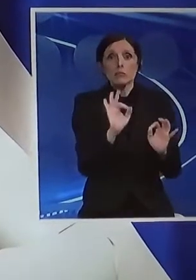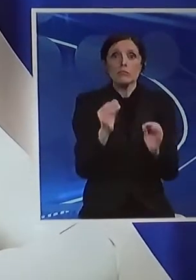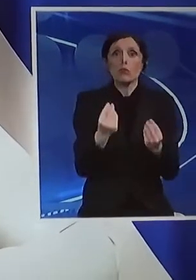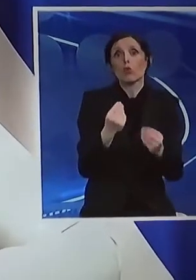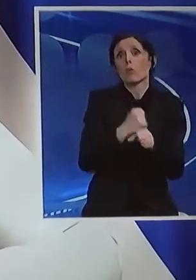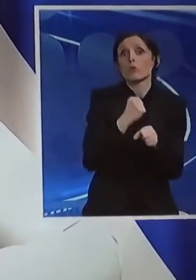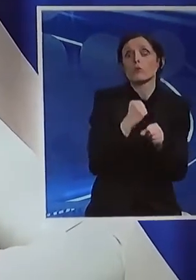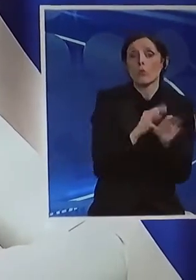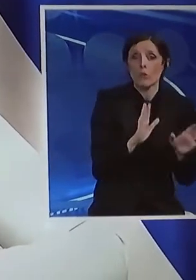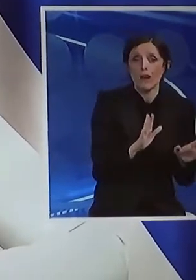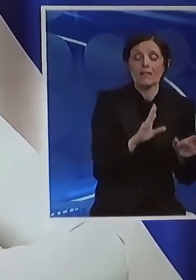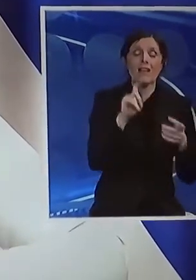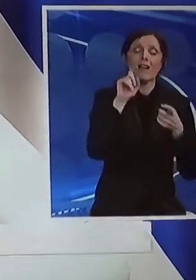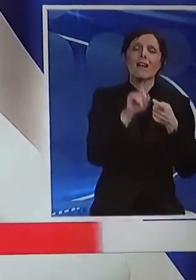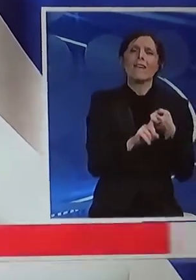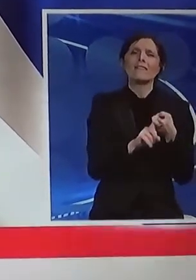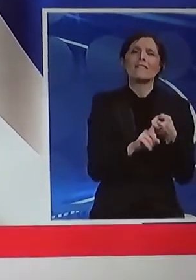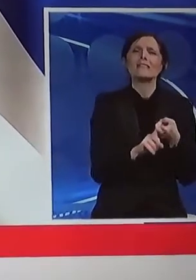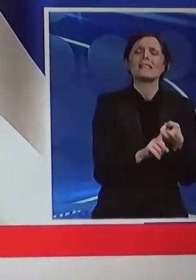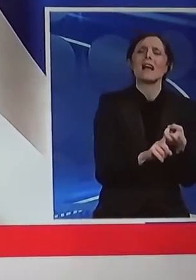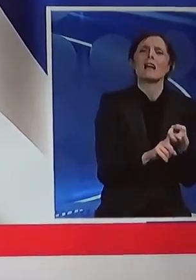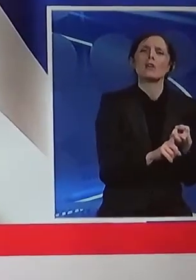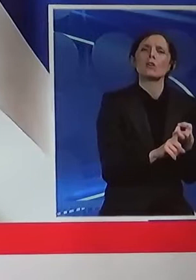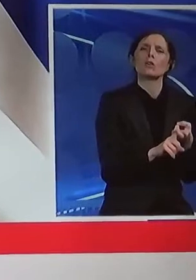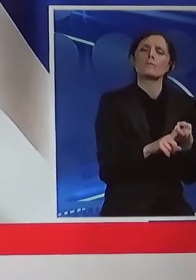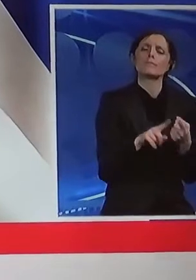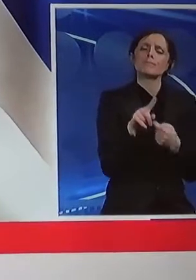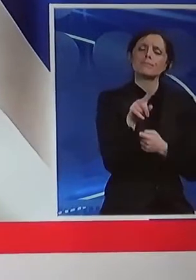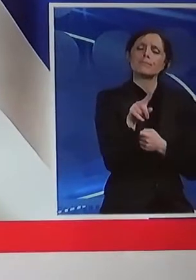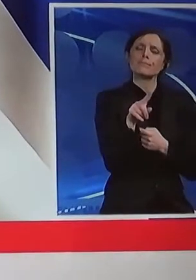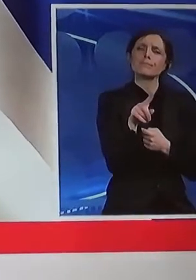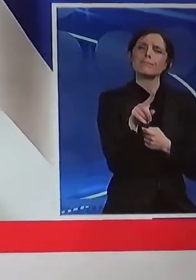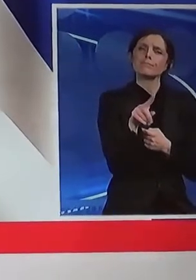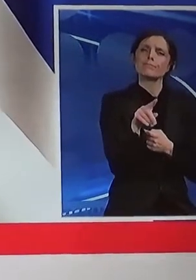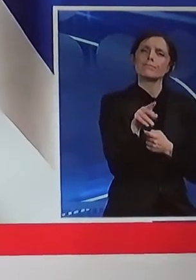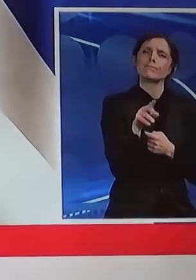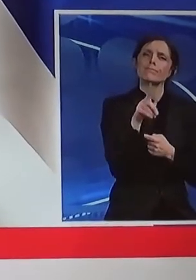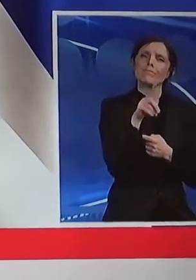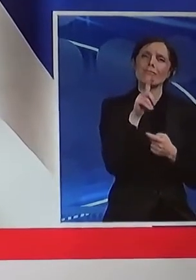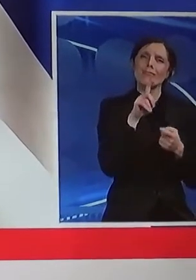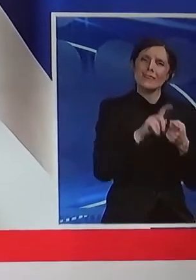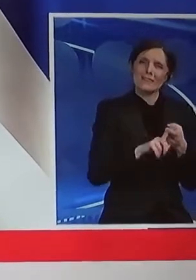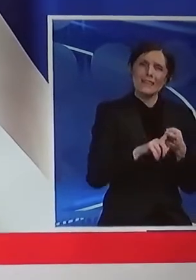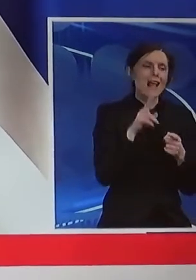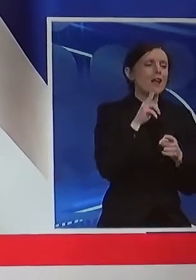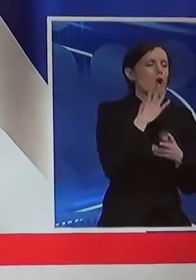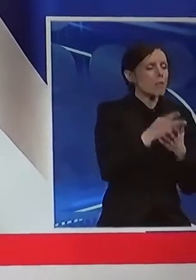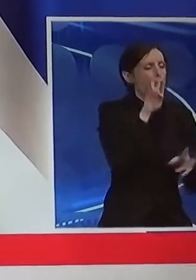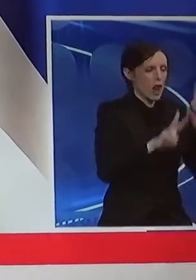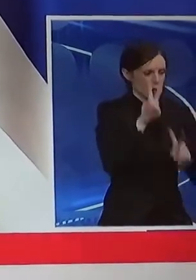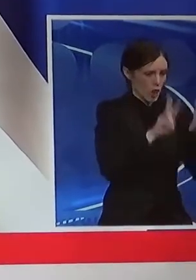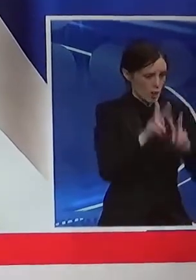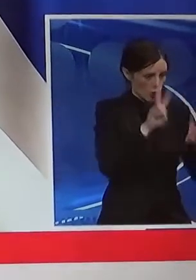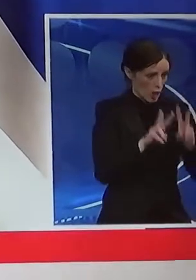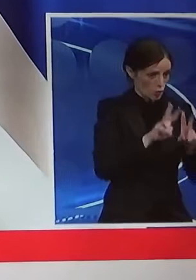Što se tiče podataka koji su u vezi sa otpuštanjem sa bolničkog lečenja, koji je usko